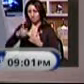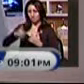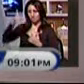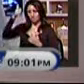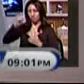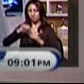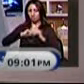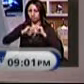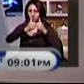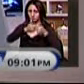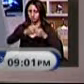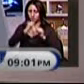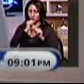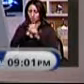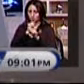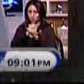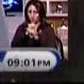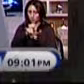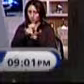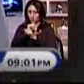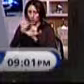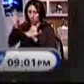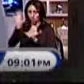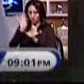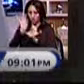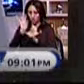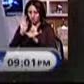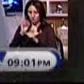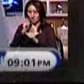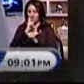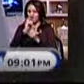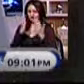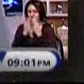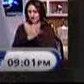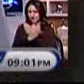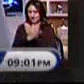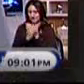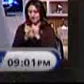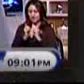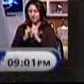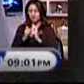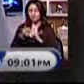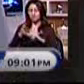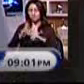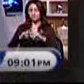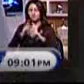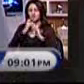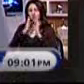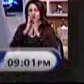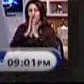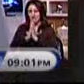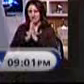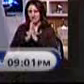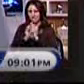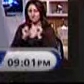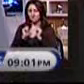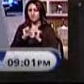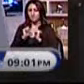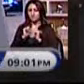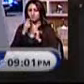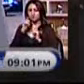اعتذر صحيح عن الدكتور بدر الزقازيقي اظن او مجد الزقازيقي اعتذر. انا